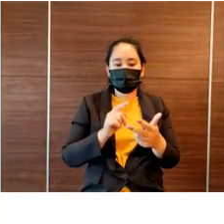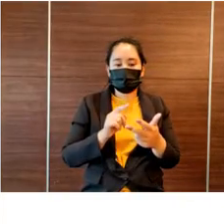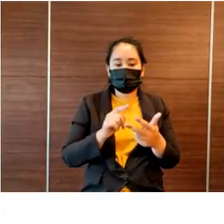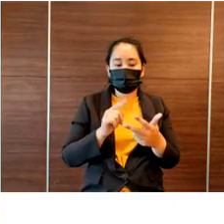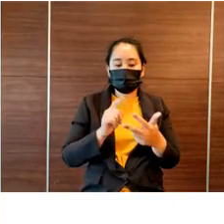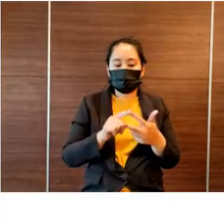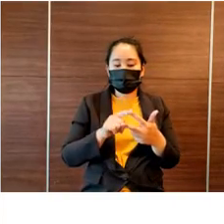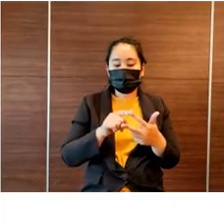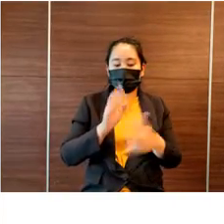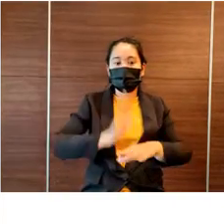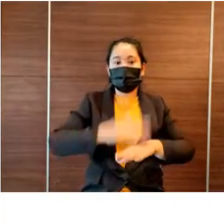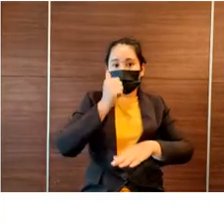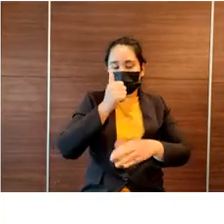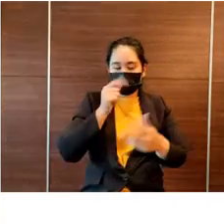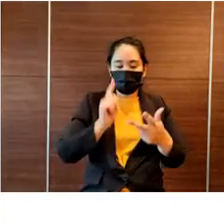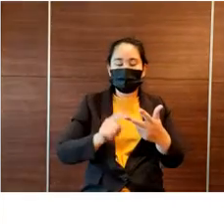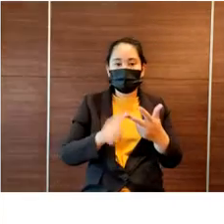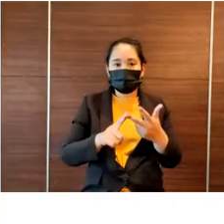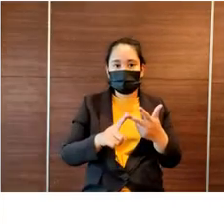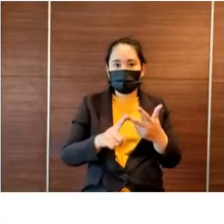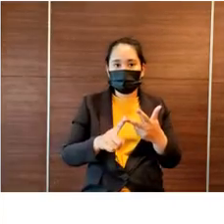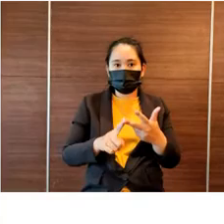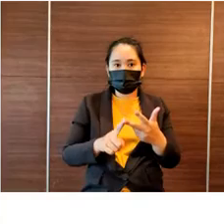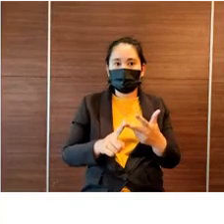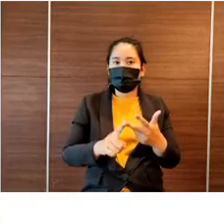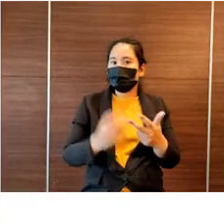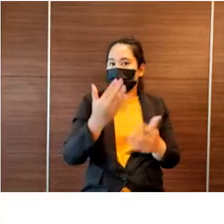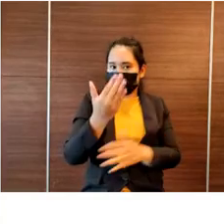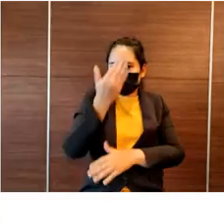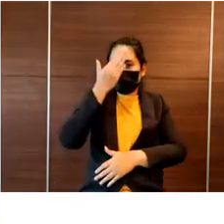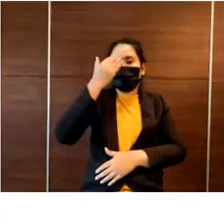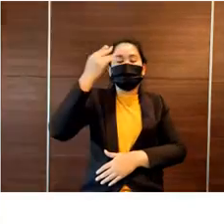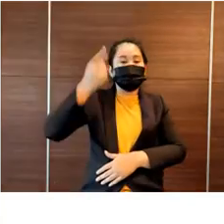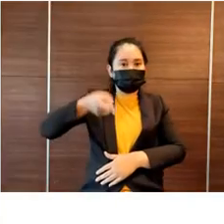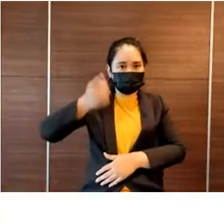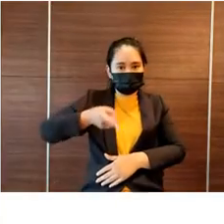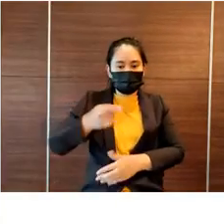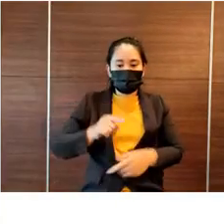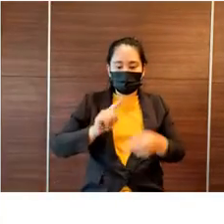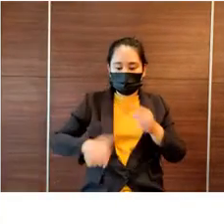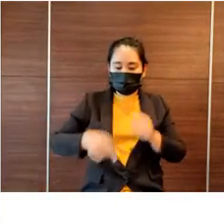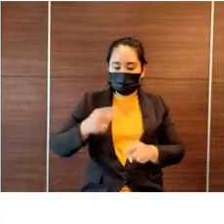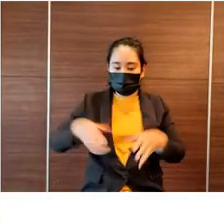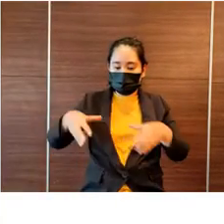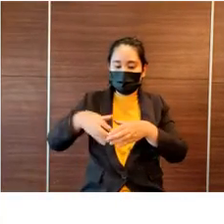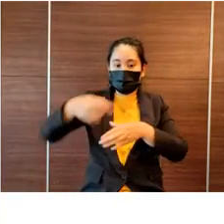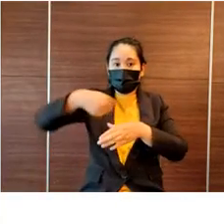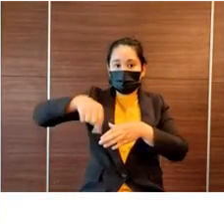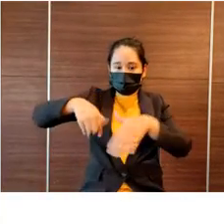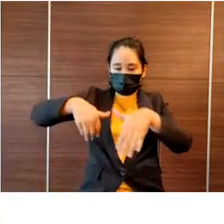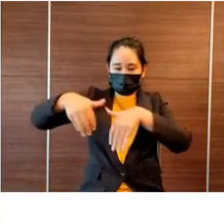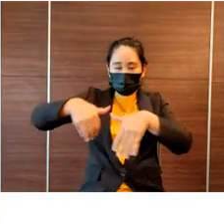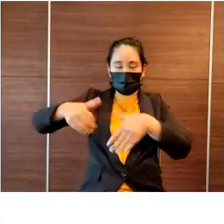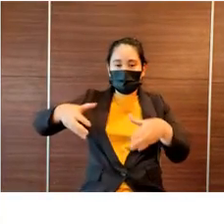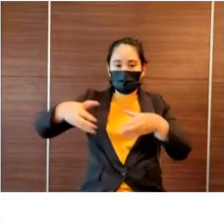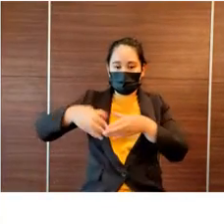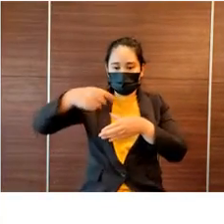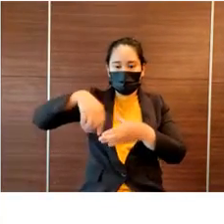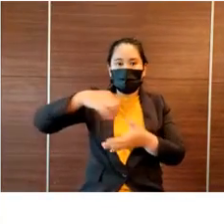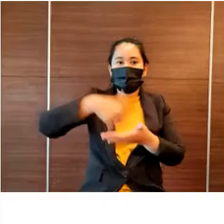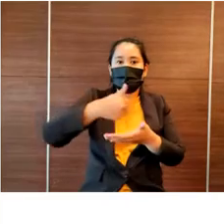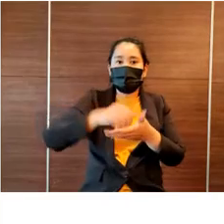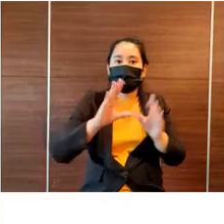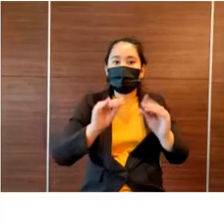ออาชีพ3เอาสถานการณ์จริงๆอ่ะของเพื่อนที่เราเจอในชุมชนอ่ะมาแช